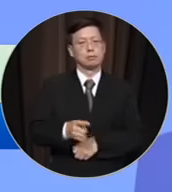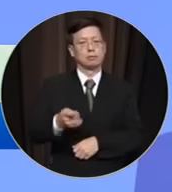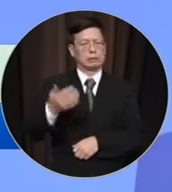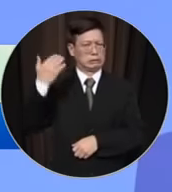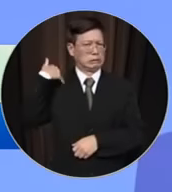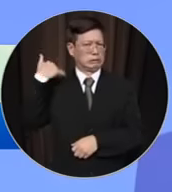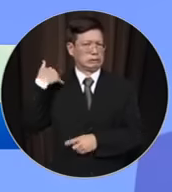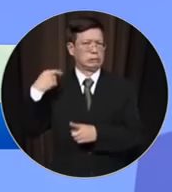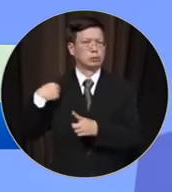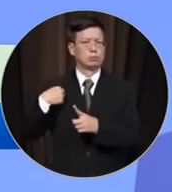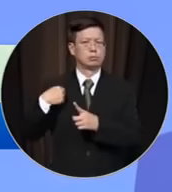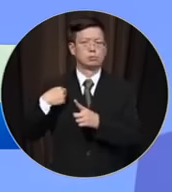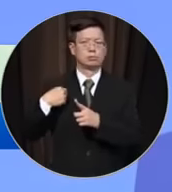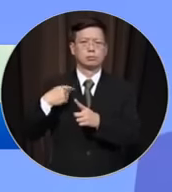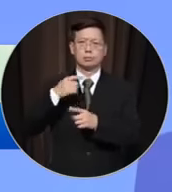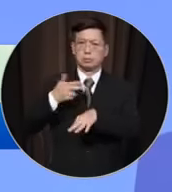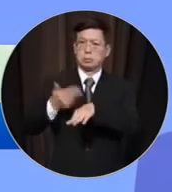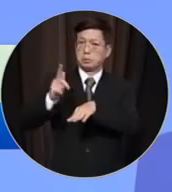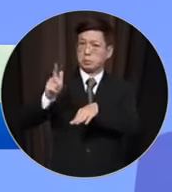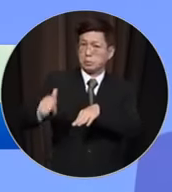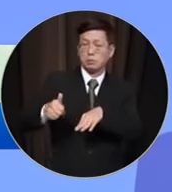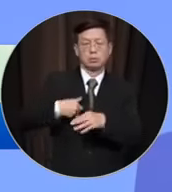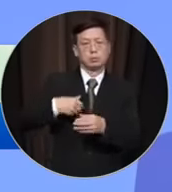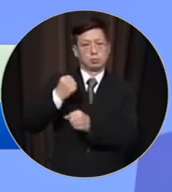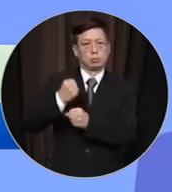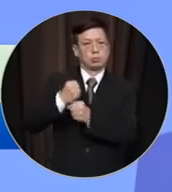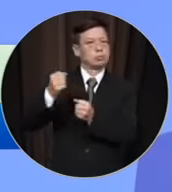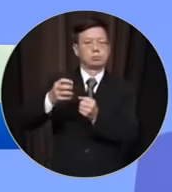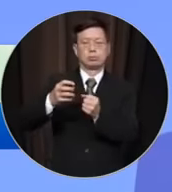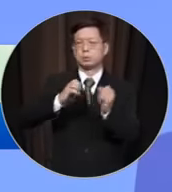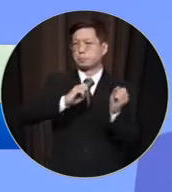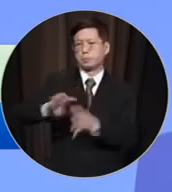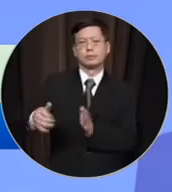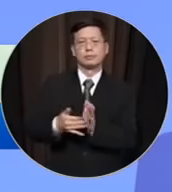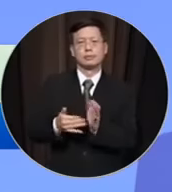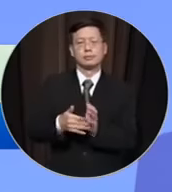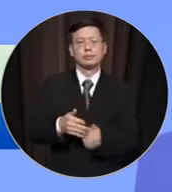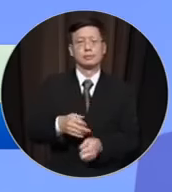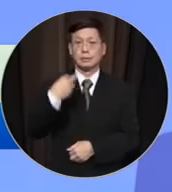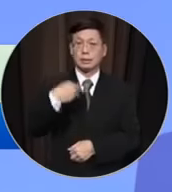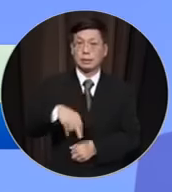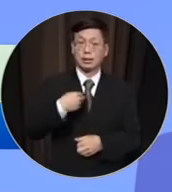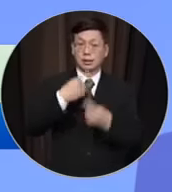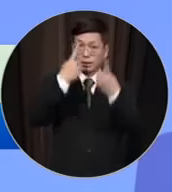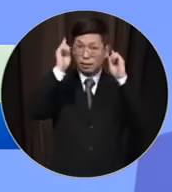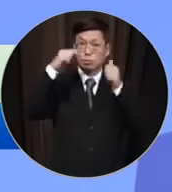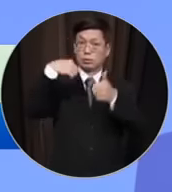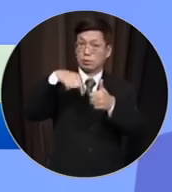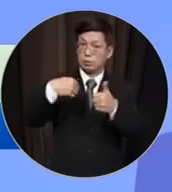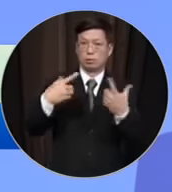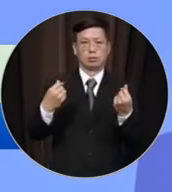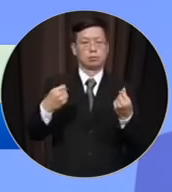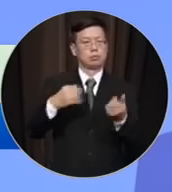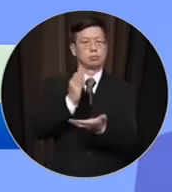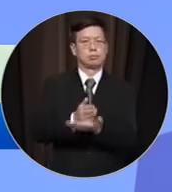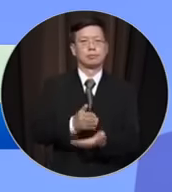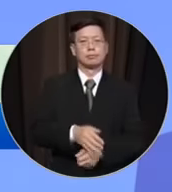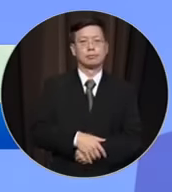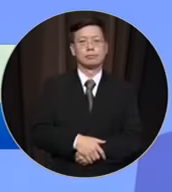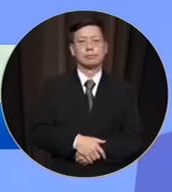弃我的这个技师的职业，同时大学的任教我也停